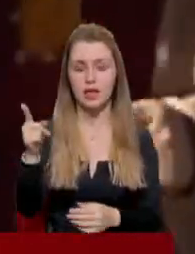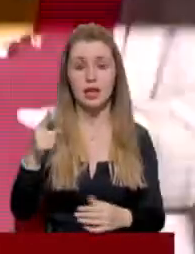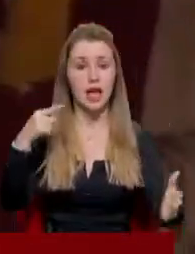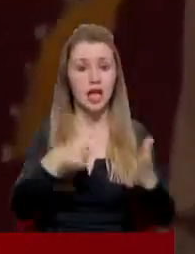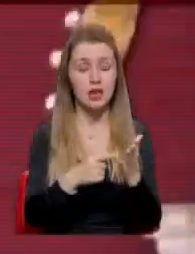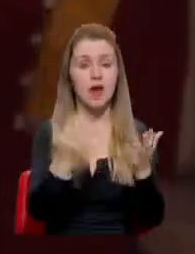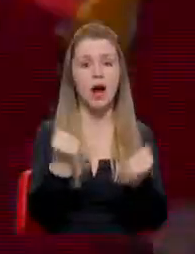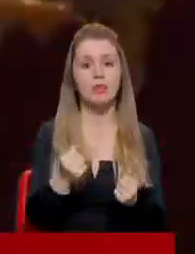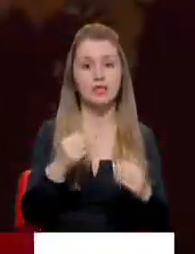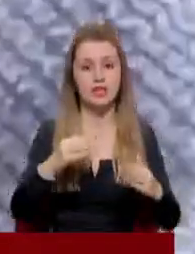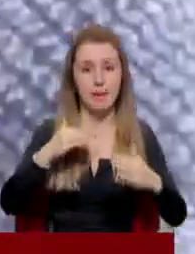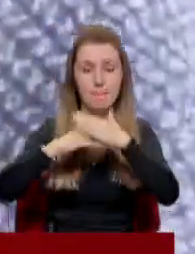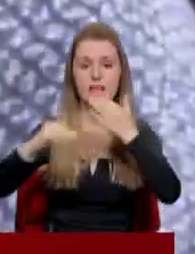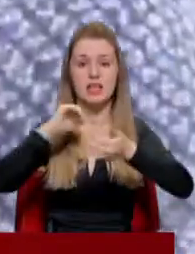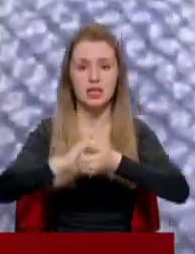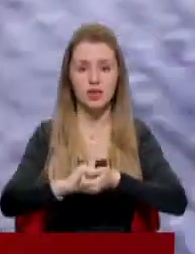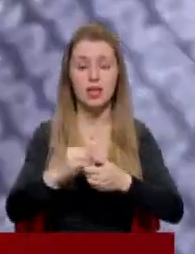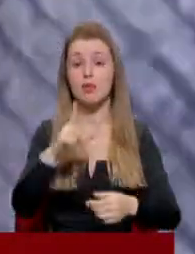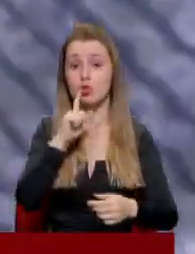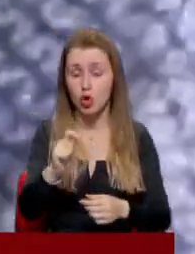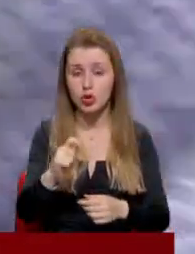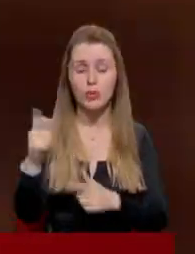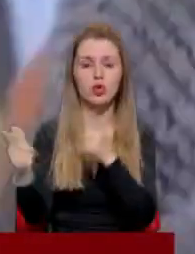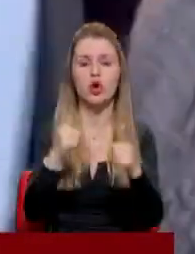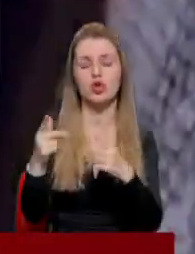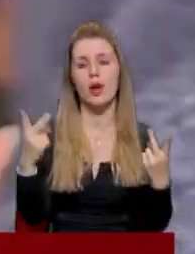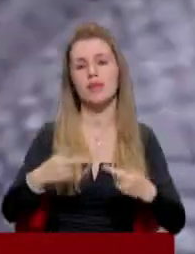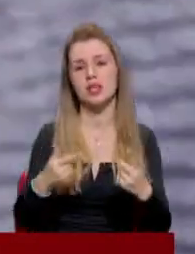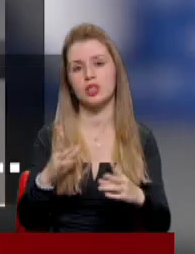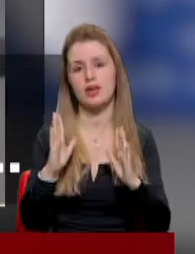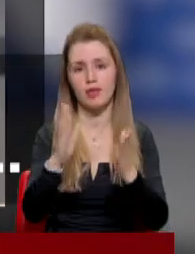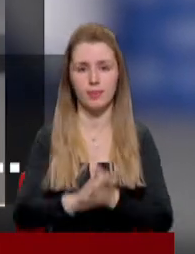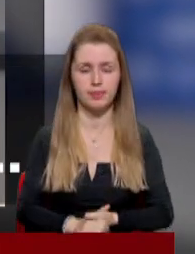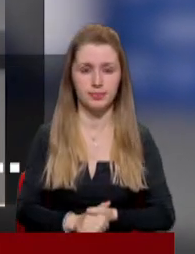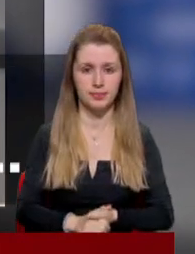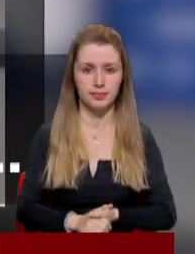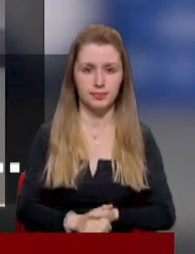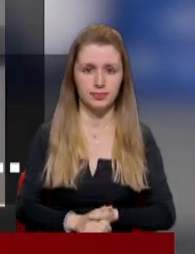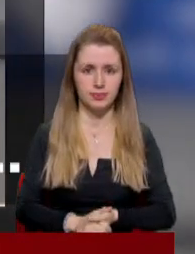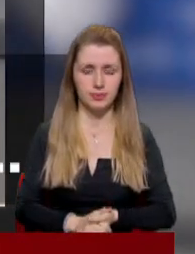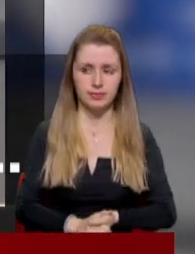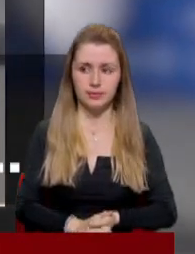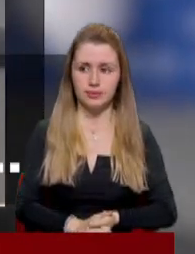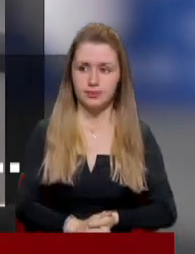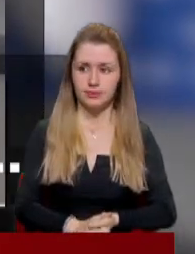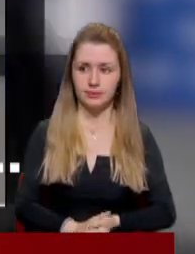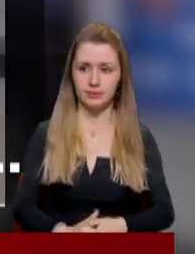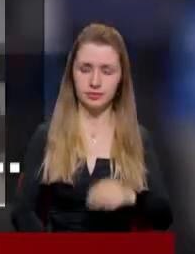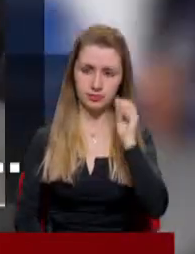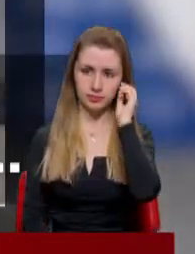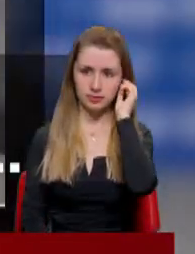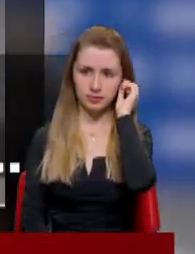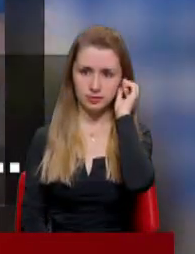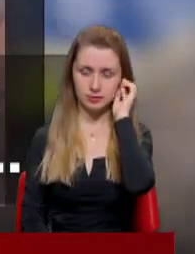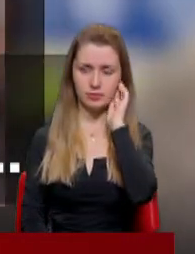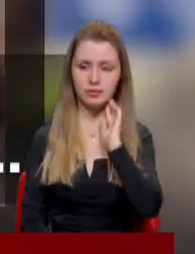hedefe oturtmasına Millet İttifakı'ndan hem sözlü hem görüntülü mesajlar birbirini izledi. Onların koca koca belediyeleri, son seçimlerden sonra 40-50 bin